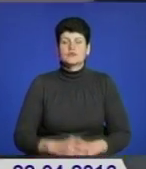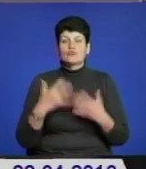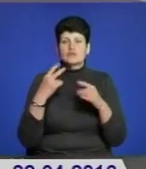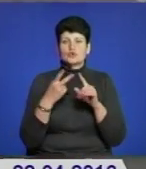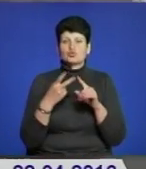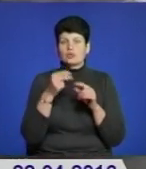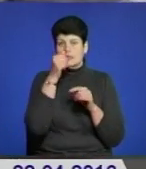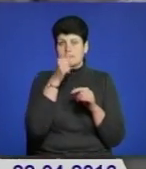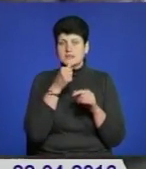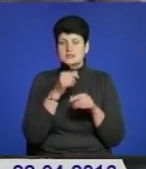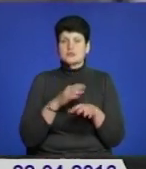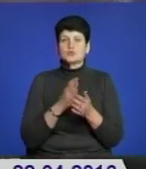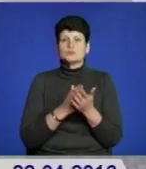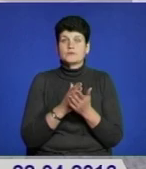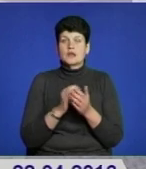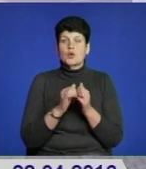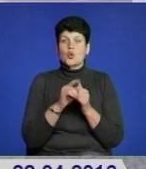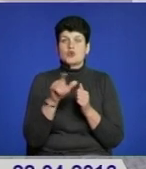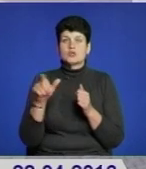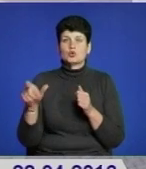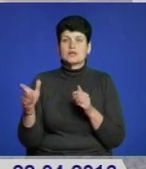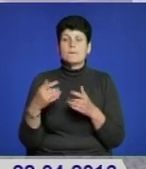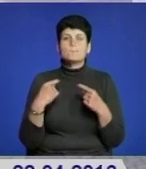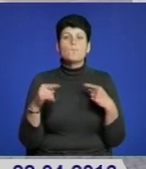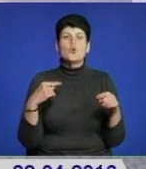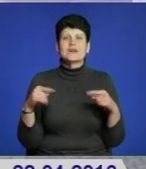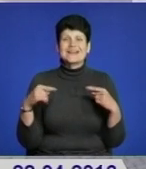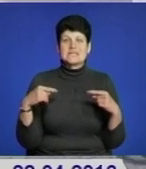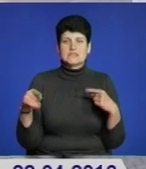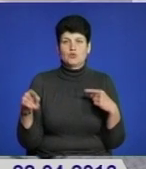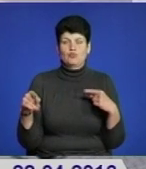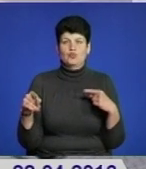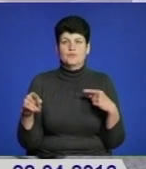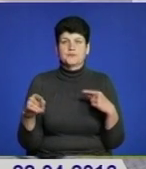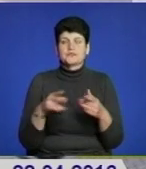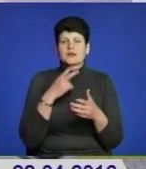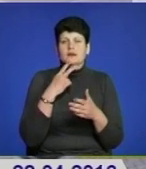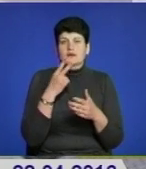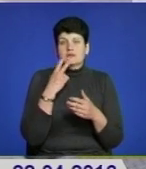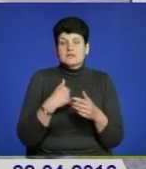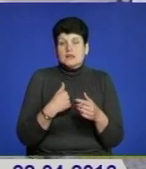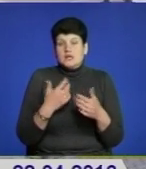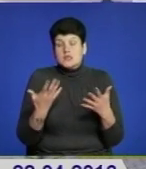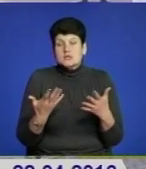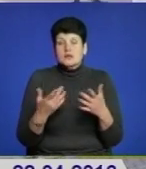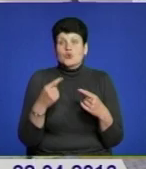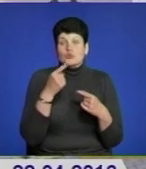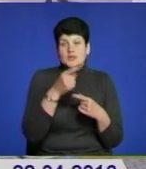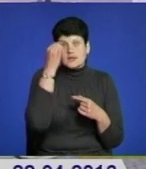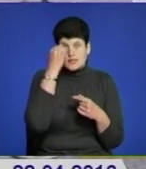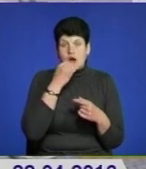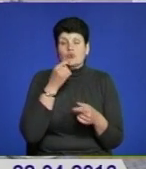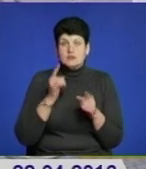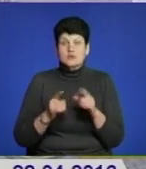місяць несення служби, ось і кожна людина по-різному якби реагує на нас. Одні дійсно дякують,